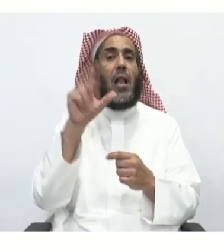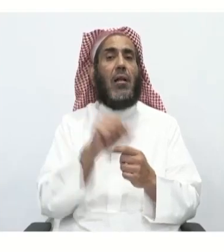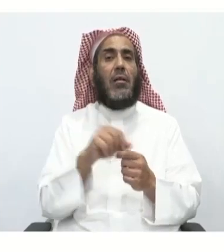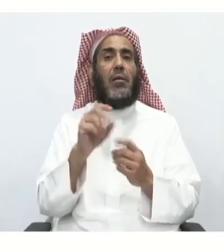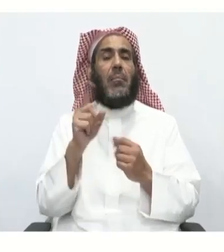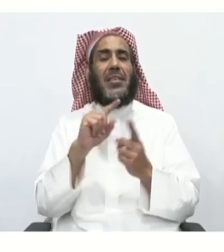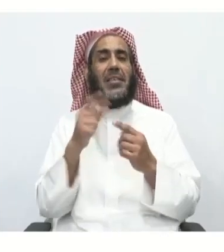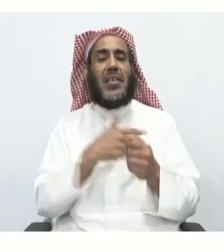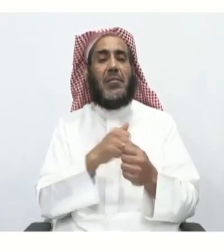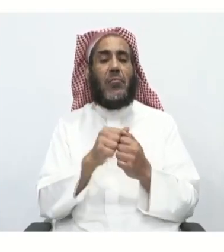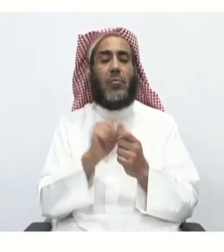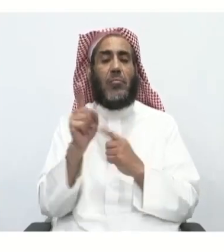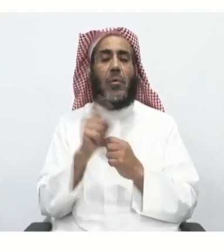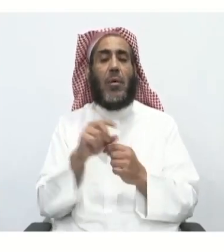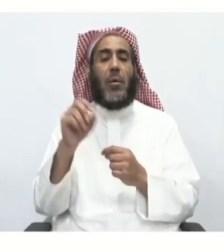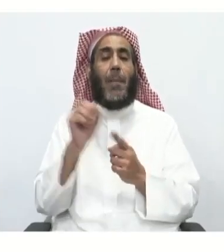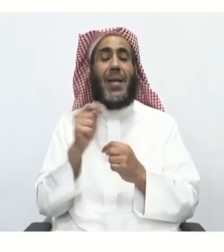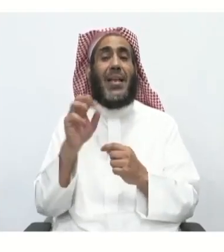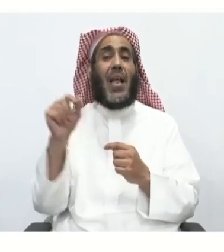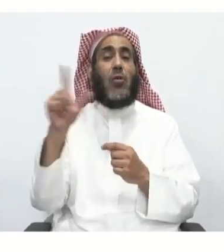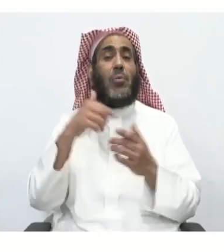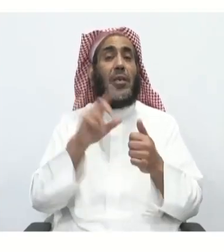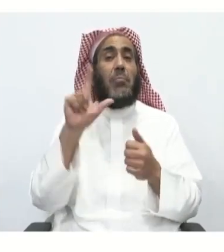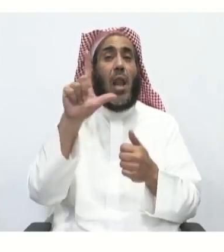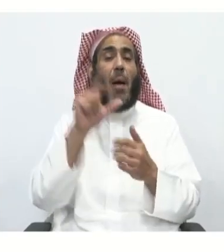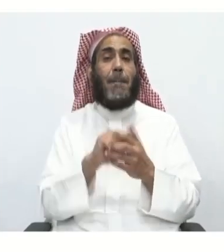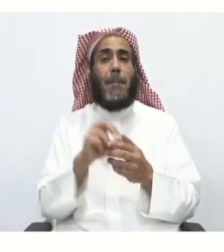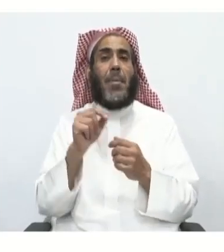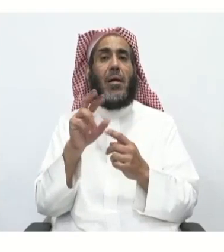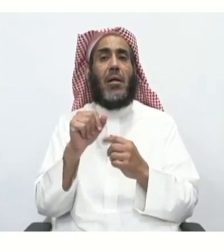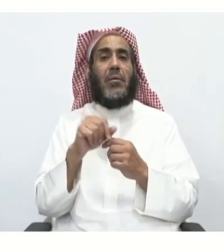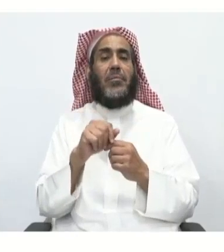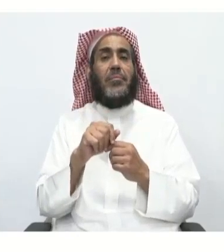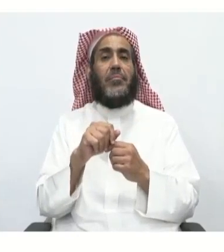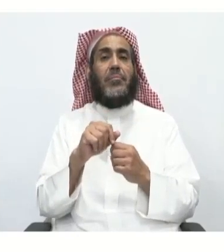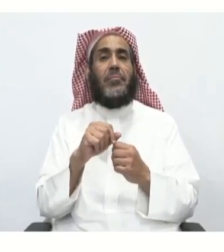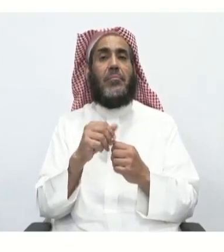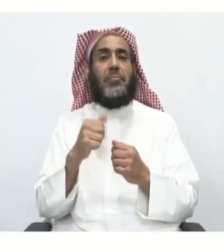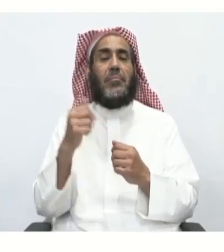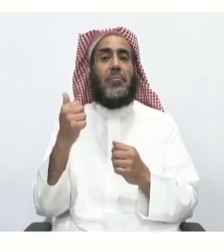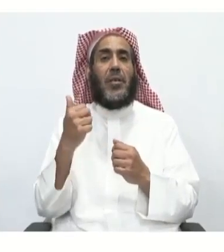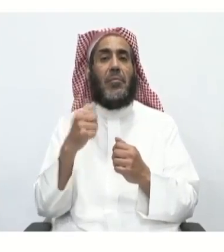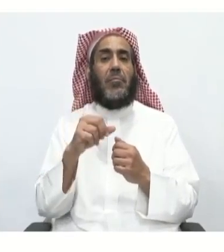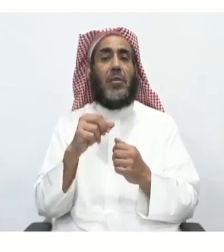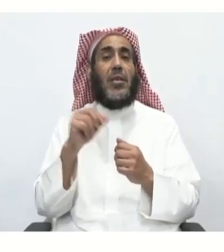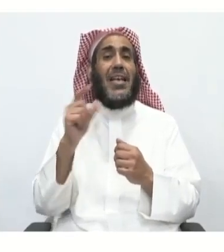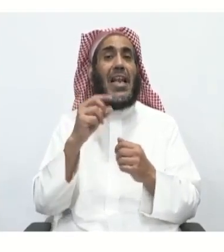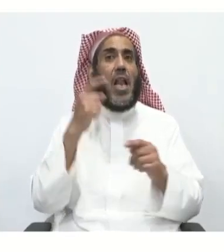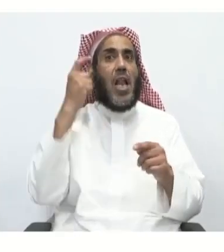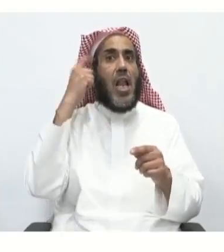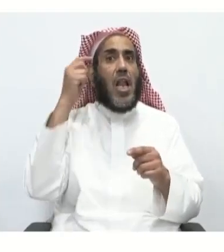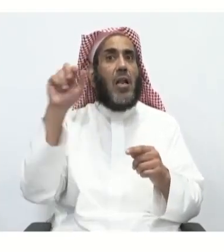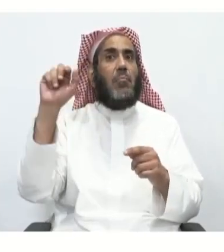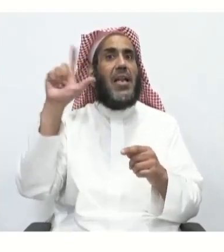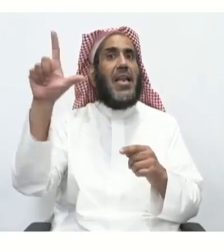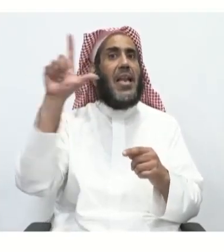كلمه اسم تحد فيها همزه الوصل هنا من ال اذا سبقت باللام من ال اذا سبقت باللام للعلم